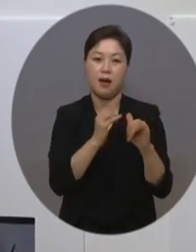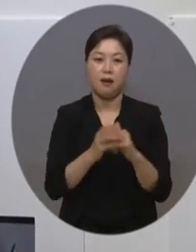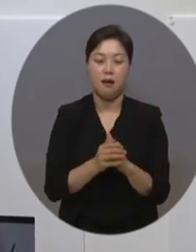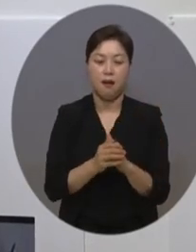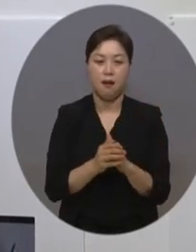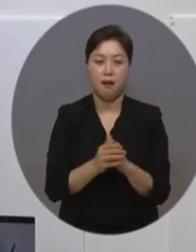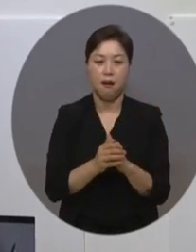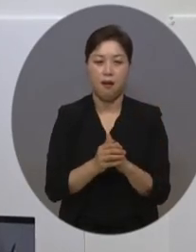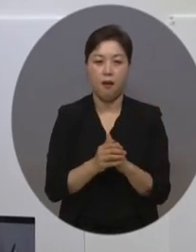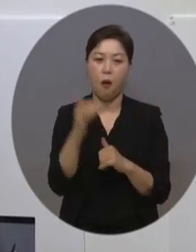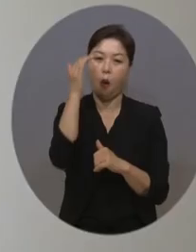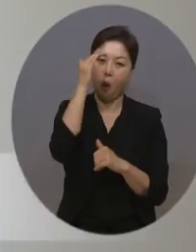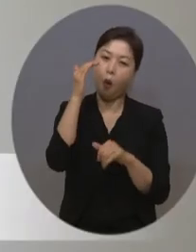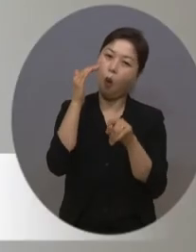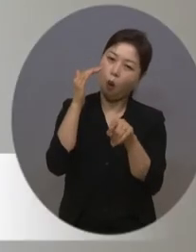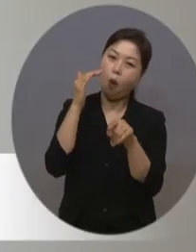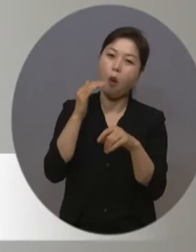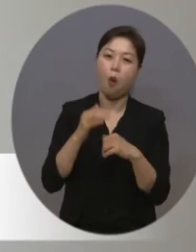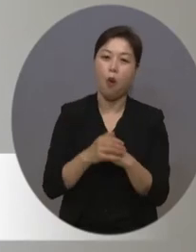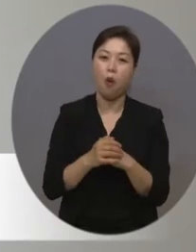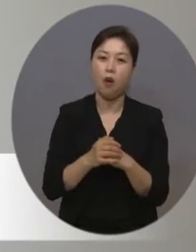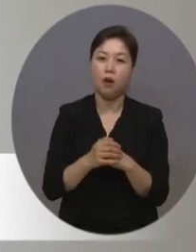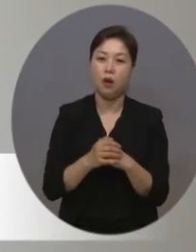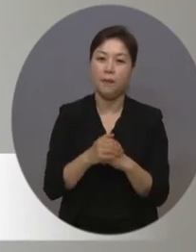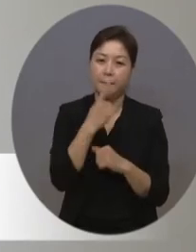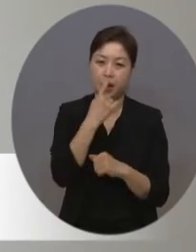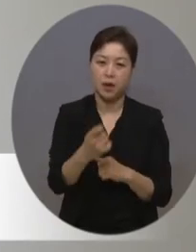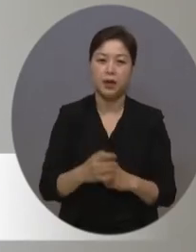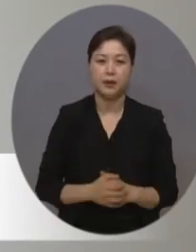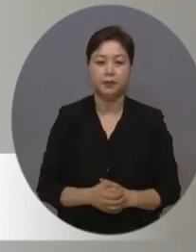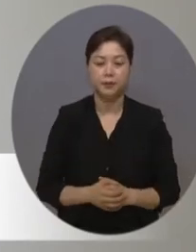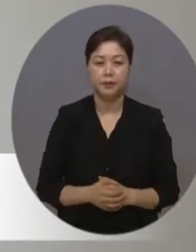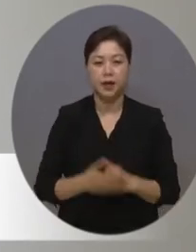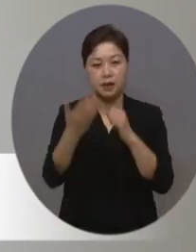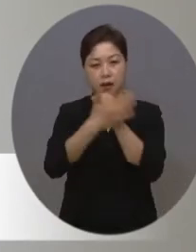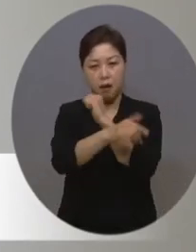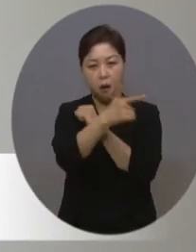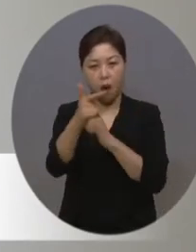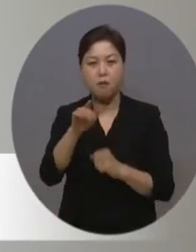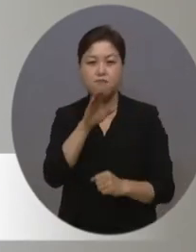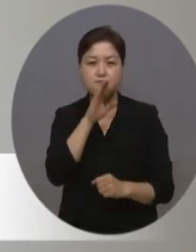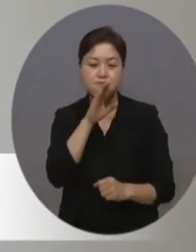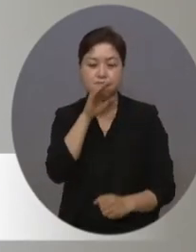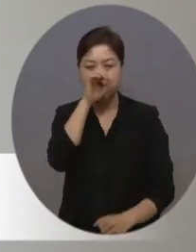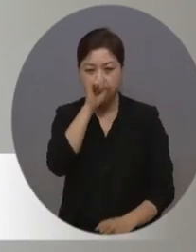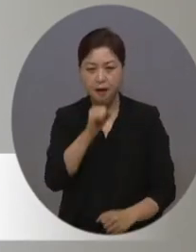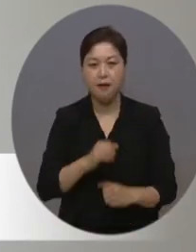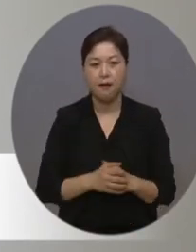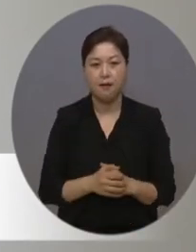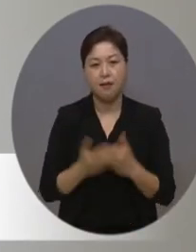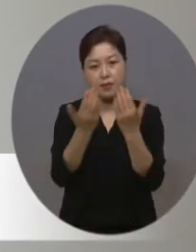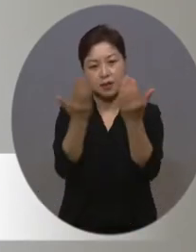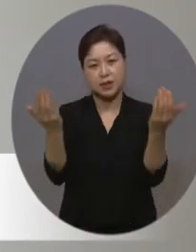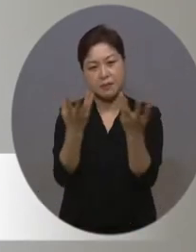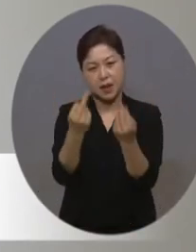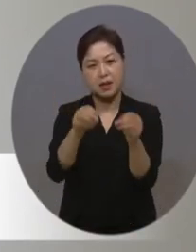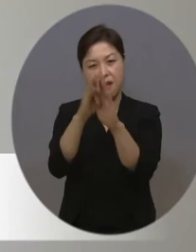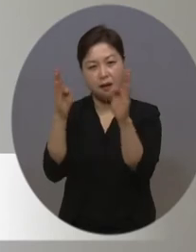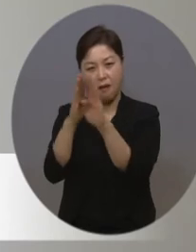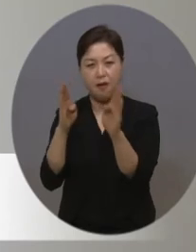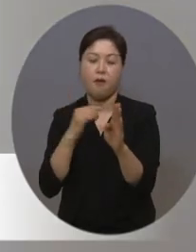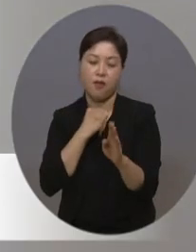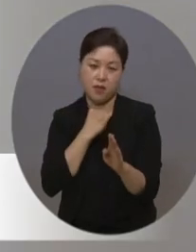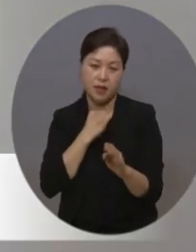관람객의 눈길을 끌었습니다. 작품들이 너무 좋네요. 앞으로도 이런 전시회가 많이 열렸으면